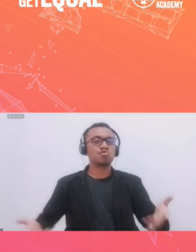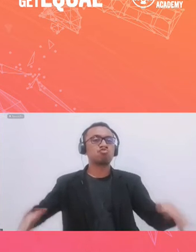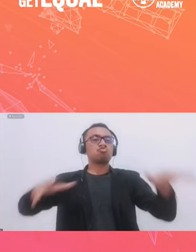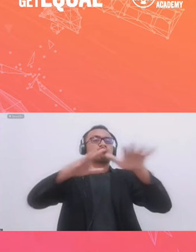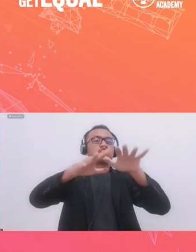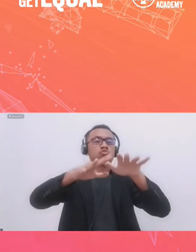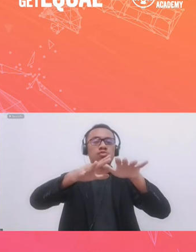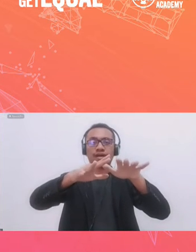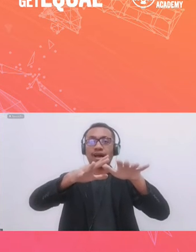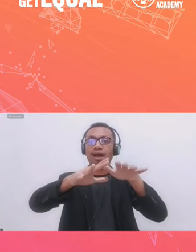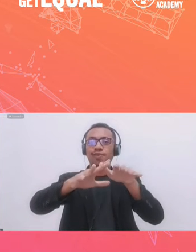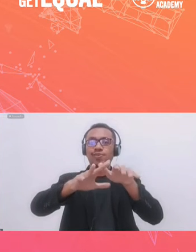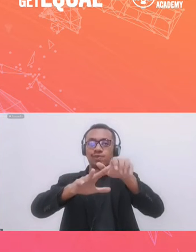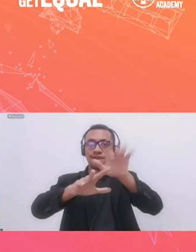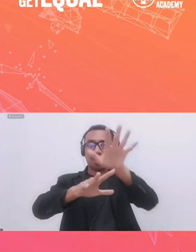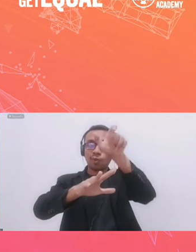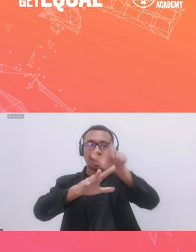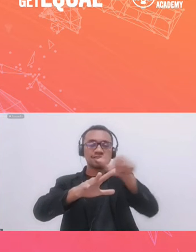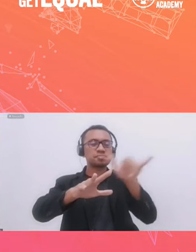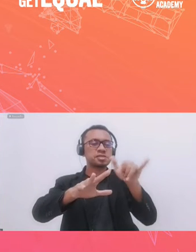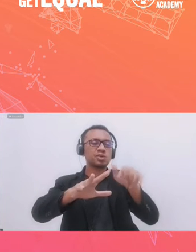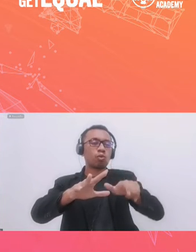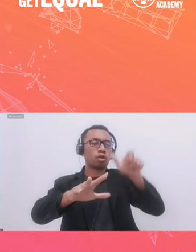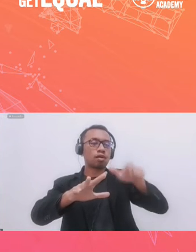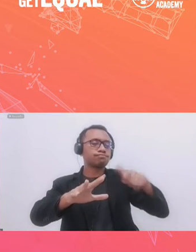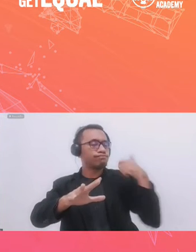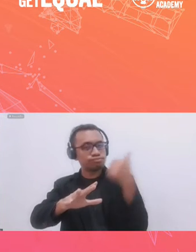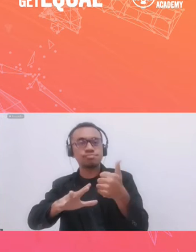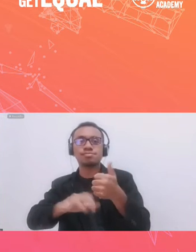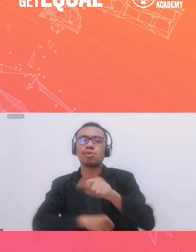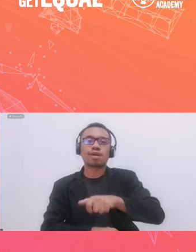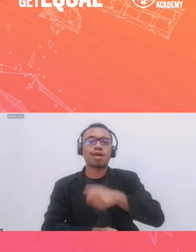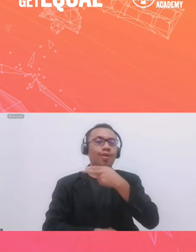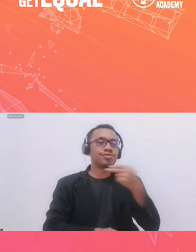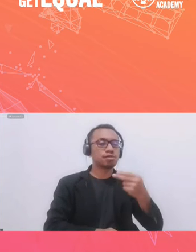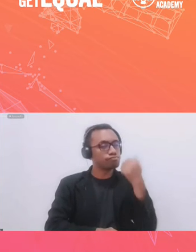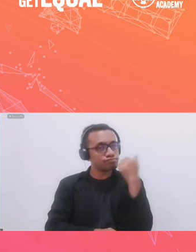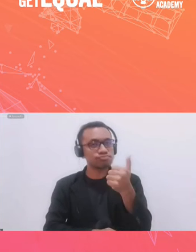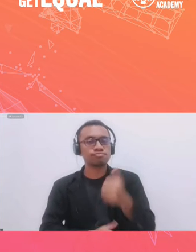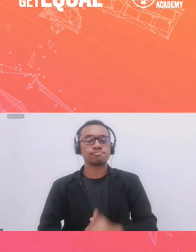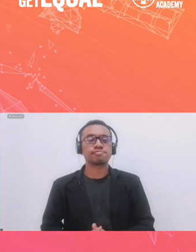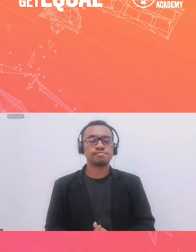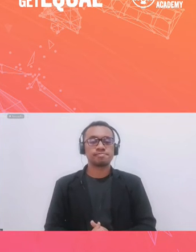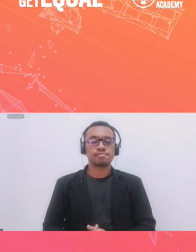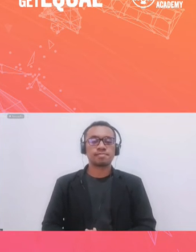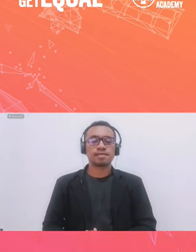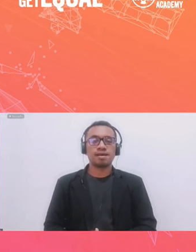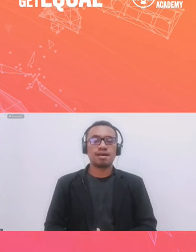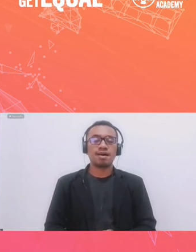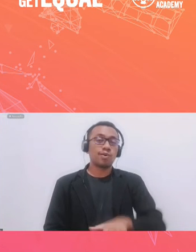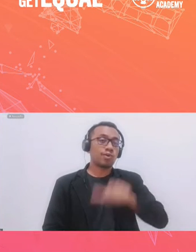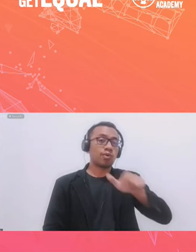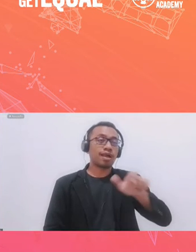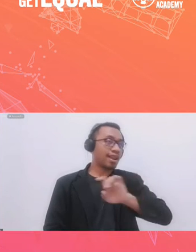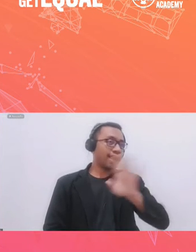perempuan Indonesia yang hebat-hebat. Jadi harapannya semoga semua pihak khususnya bisa memberikan inspirasi bagi